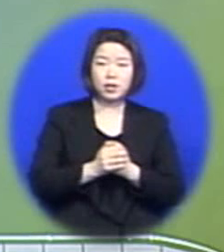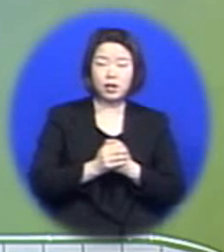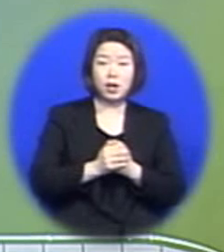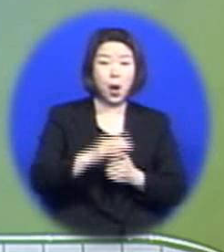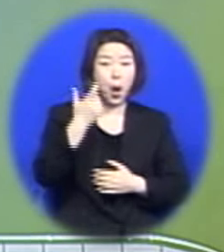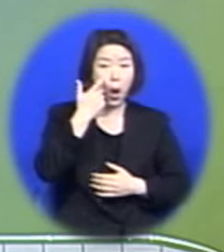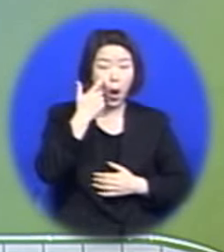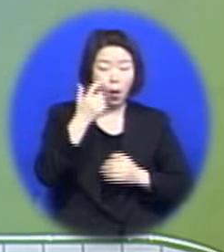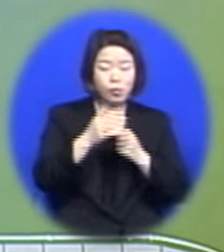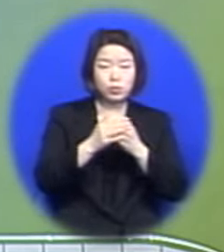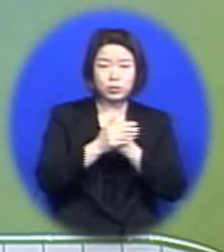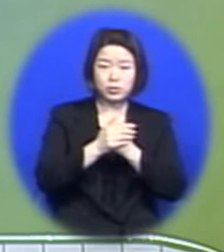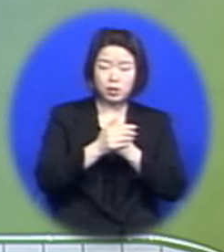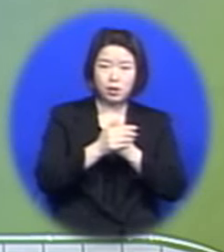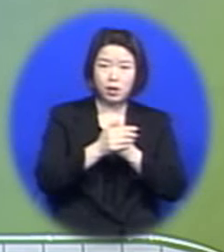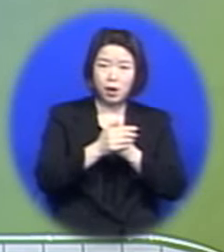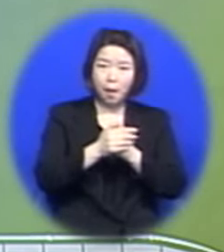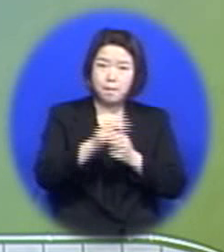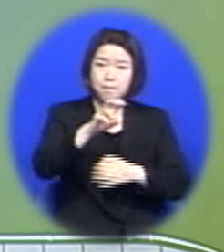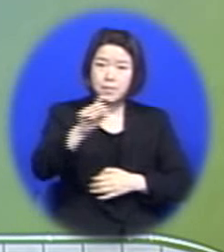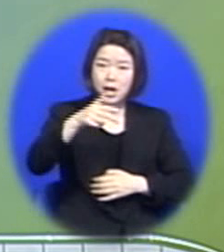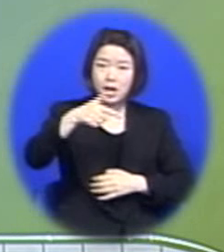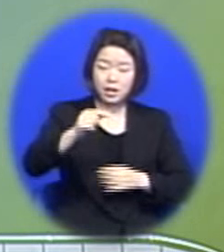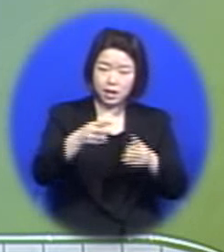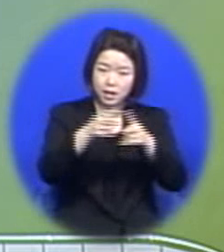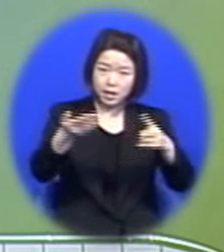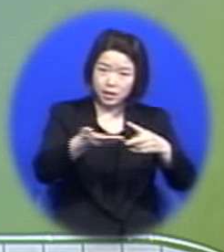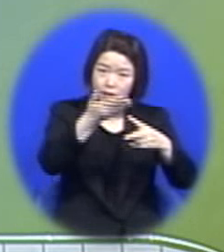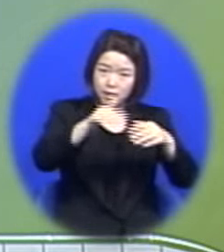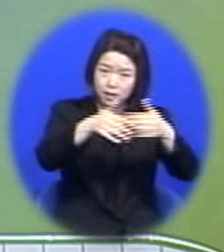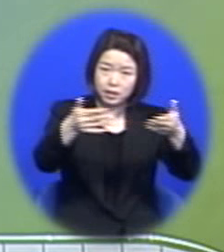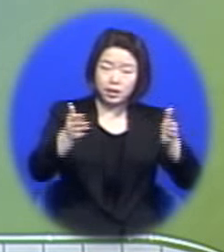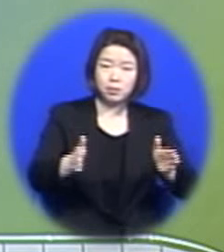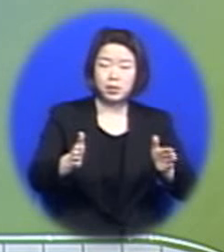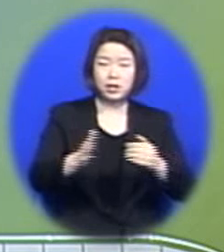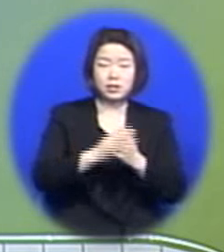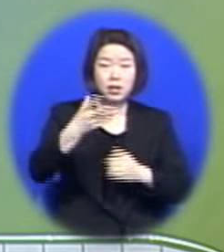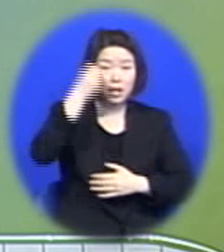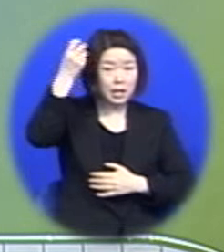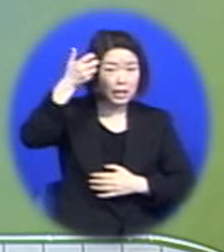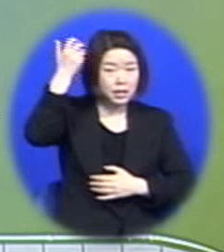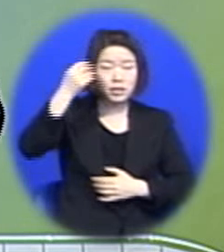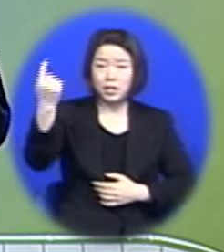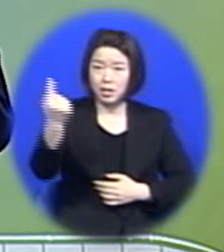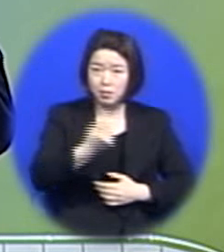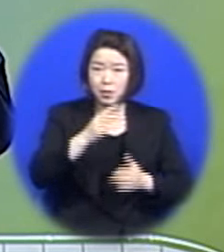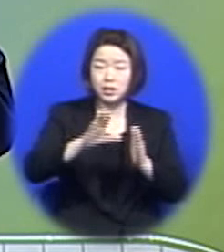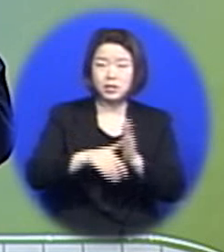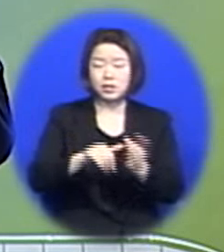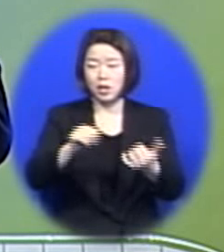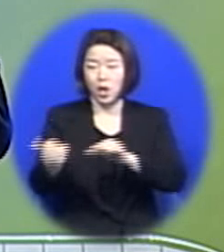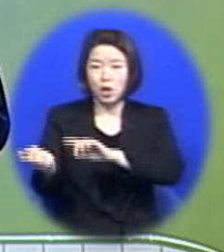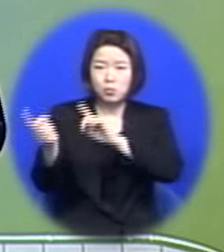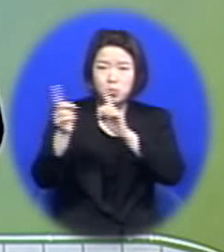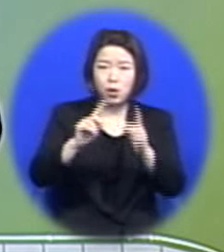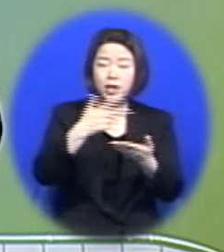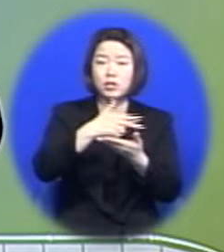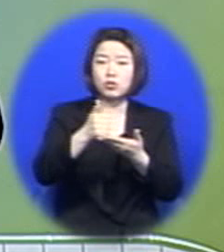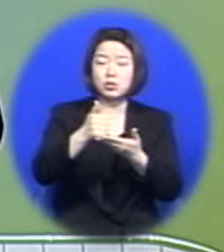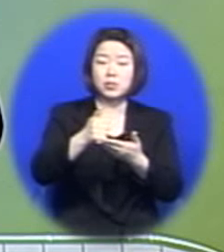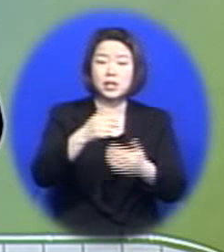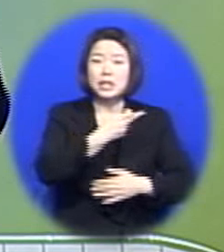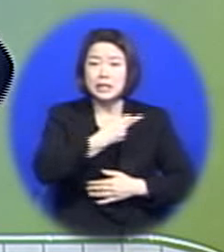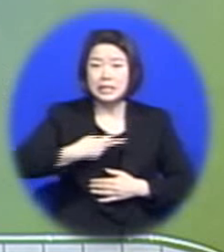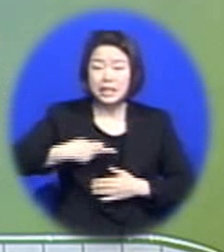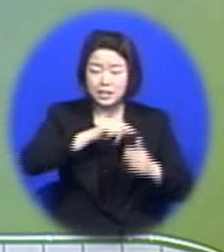오순절 마가다락방에서 성령이 임하실 때 부활의 주님이 그들 속에